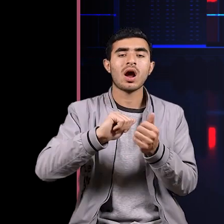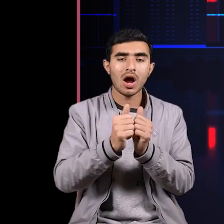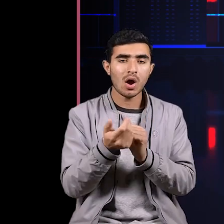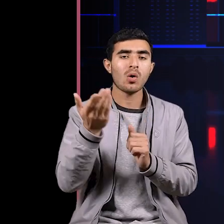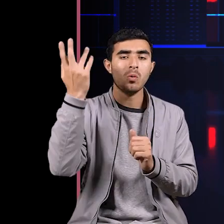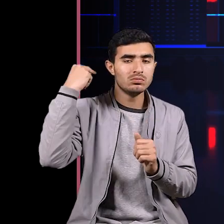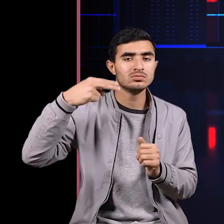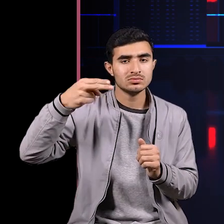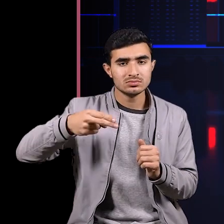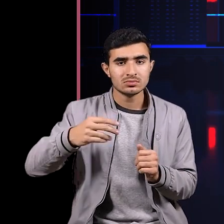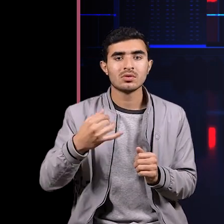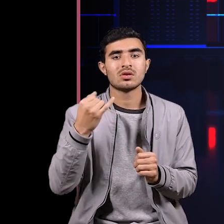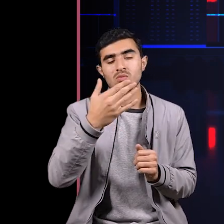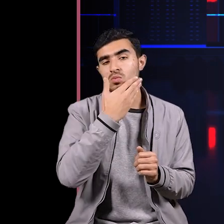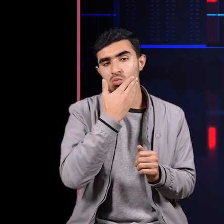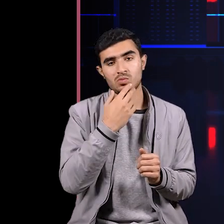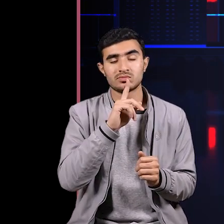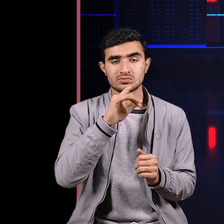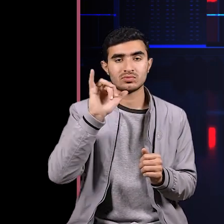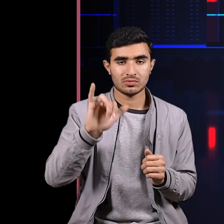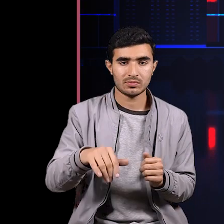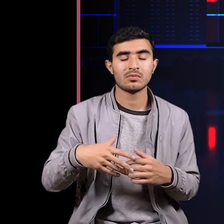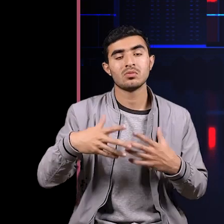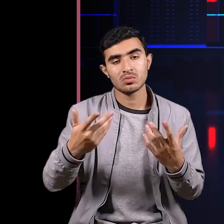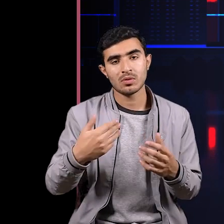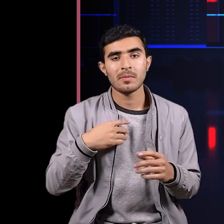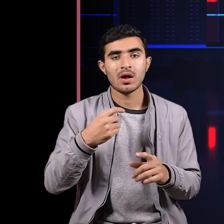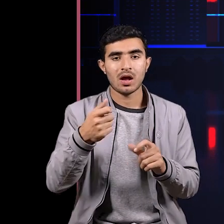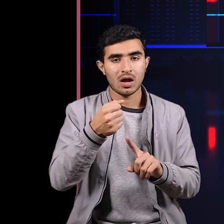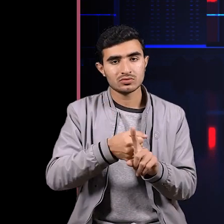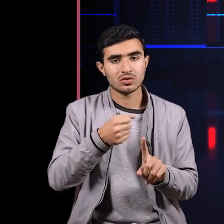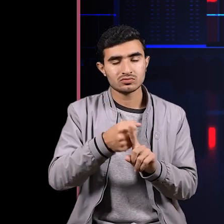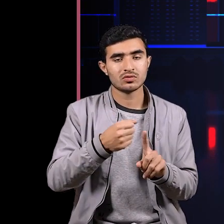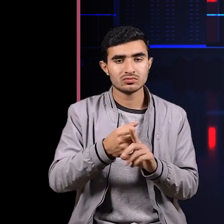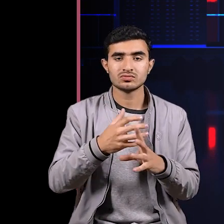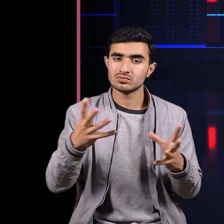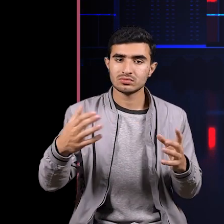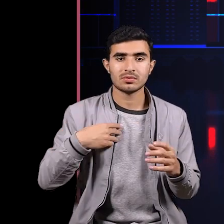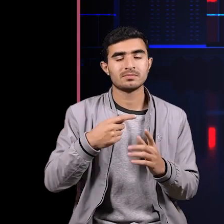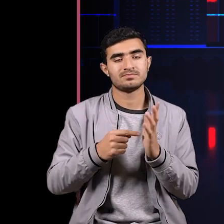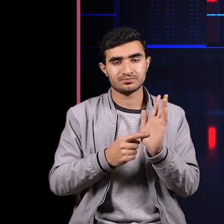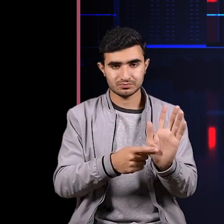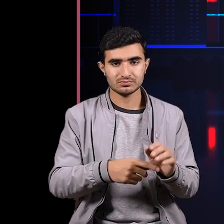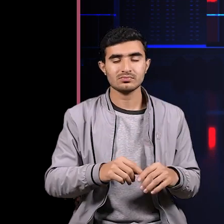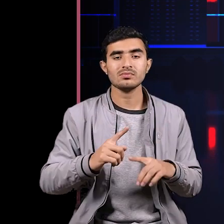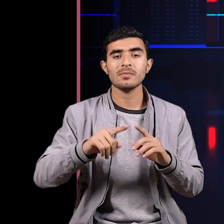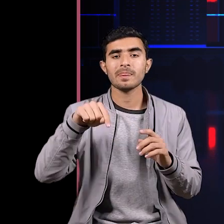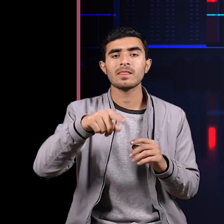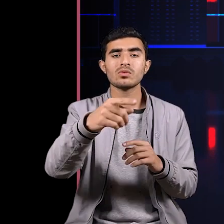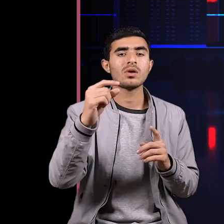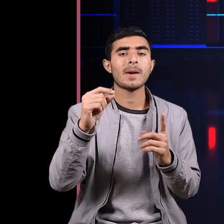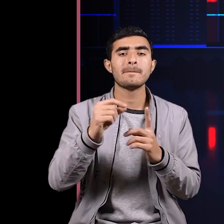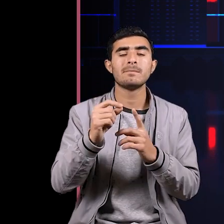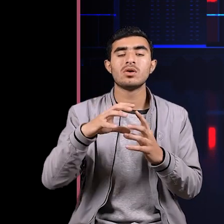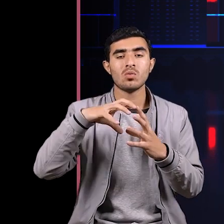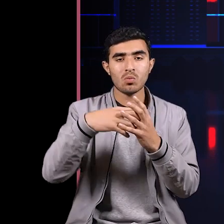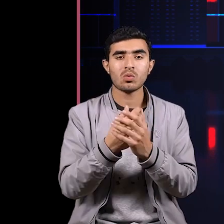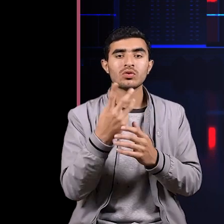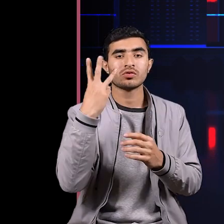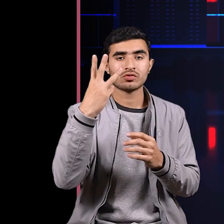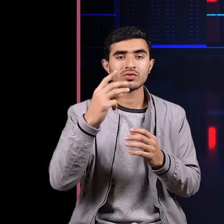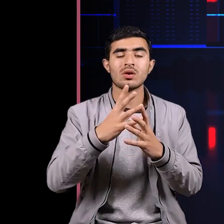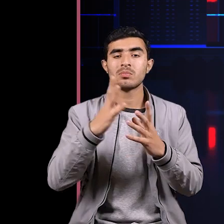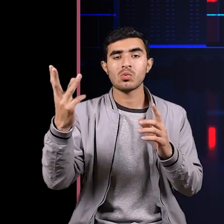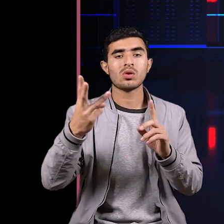तो उसी को हम कवर करने की कोशिश कर रहे हैं। आप सबको ज़रूर आपके इल्म में होगा कि दुनिया की 3 बड़ी और कदीम तहज़ीबें हैं,